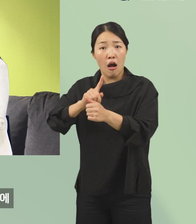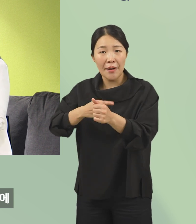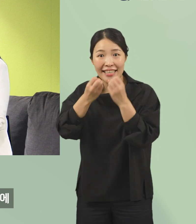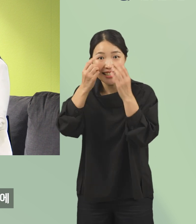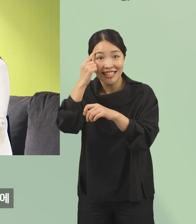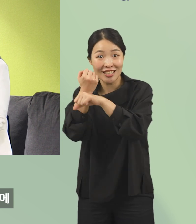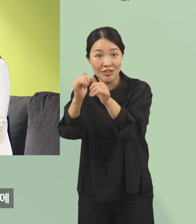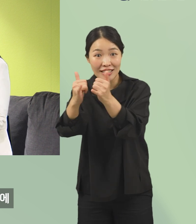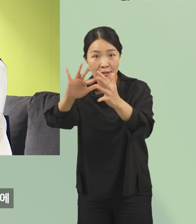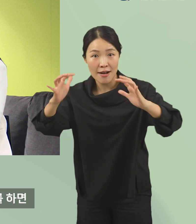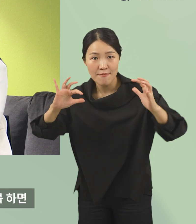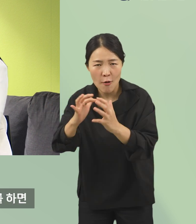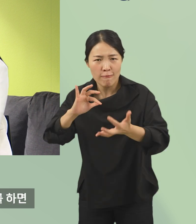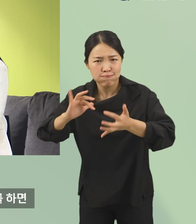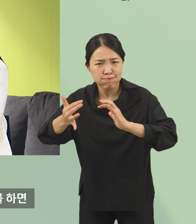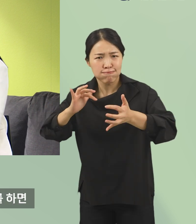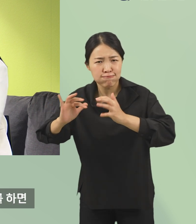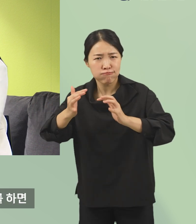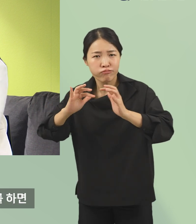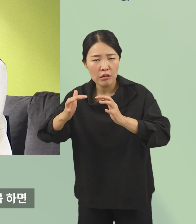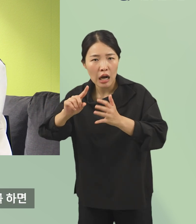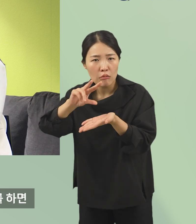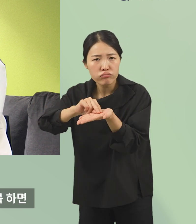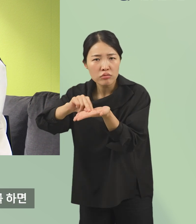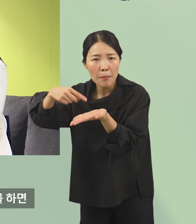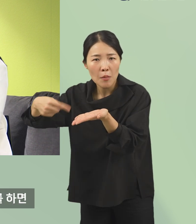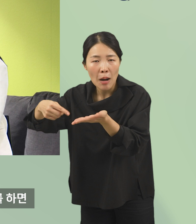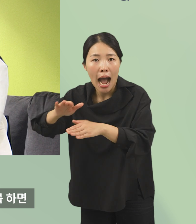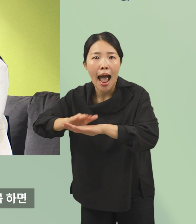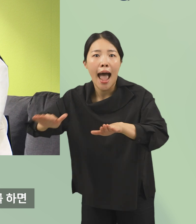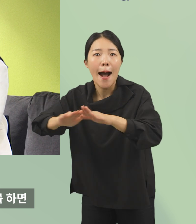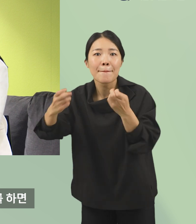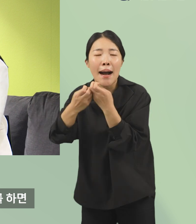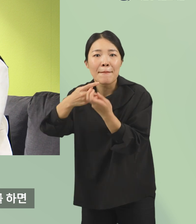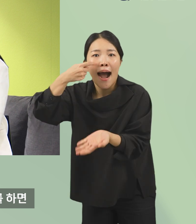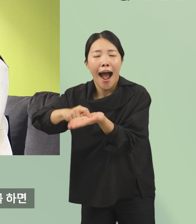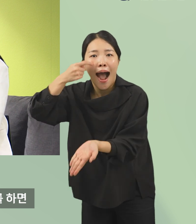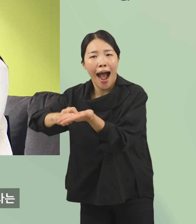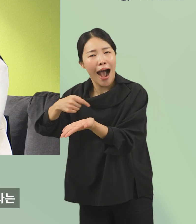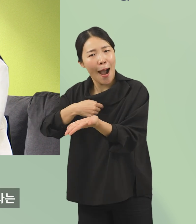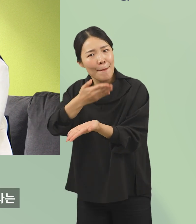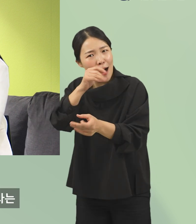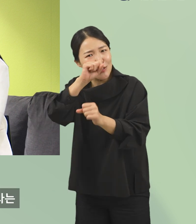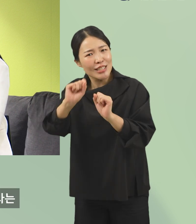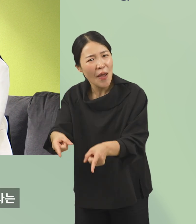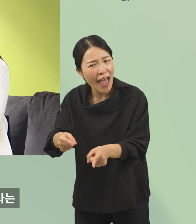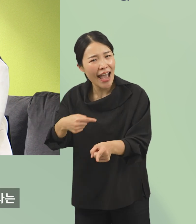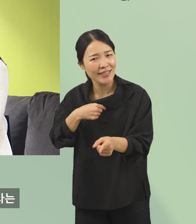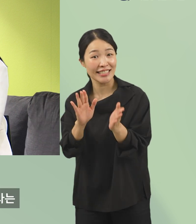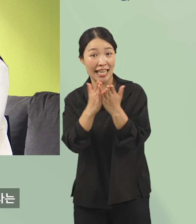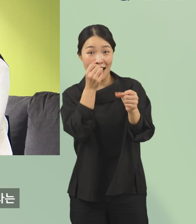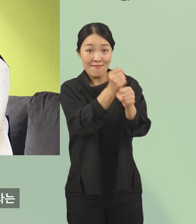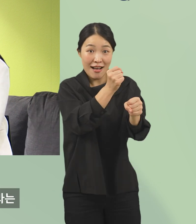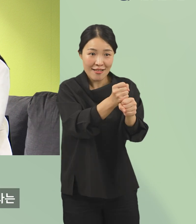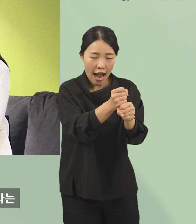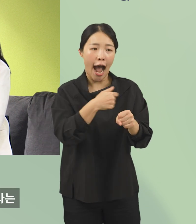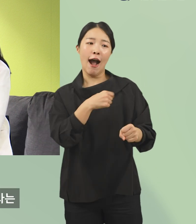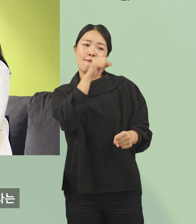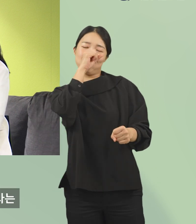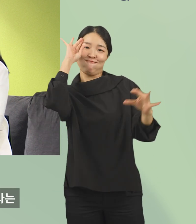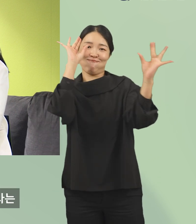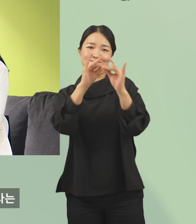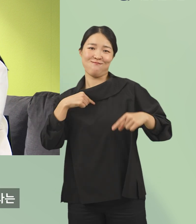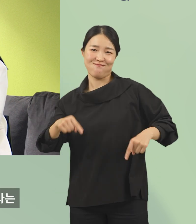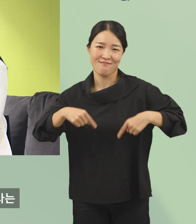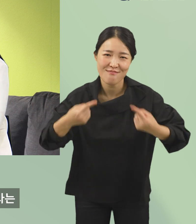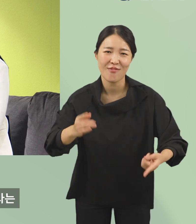이야기를 한 다음에 저희 같은 그런 신진 연구자들이 모여서 조금 얘기를 하면 좀 문제점을 해결할 수 있는 그런 토대가